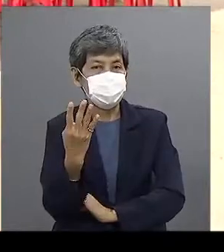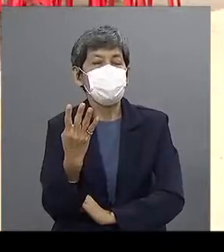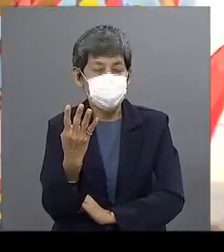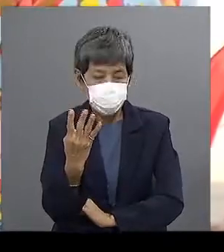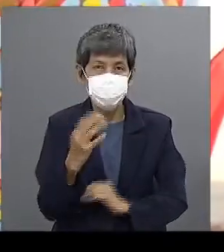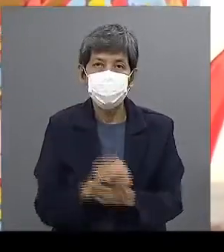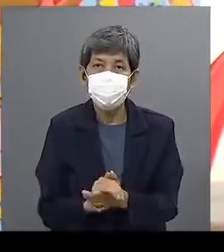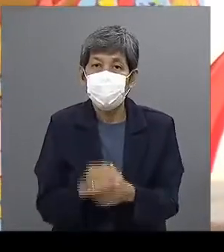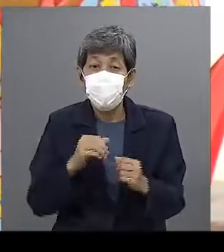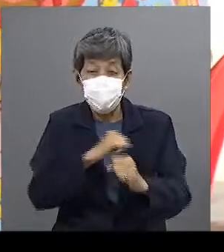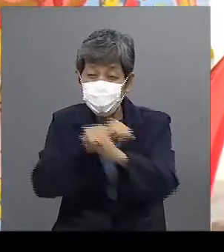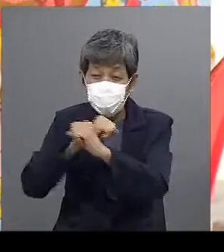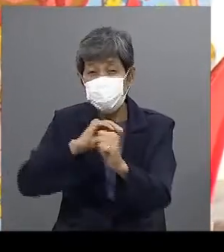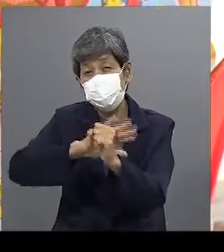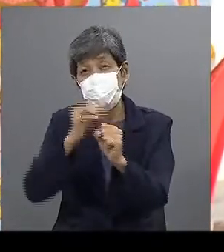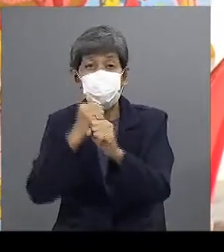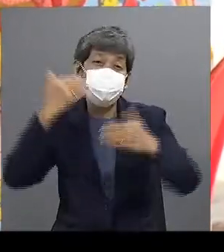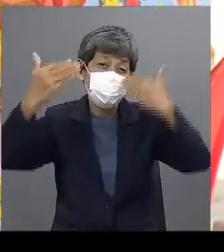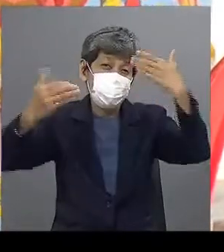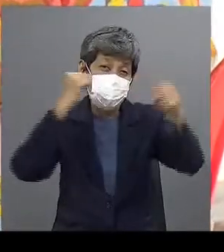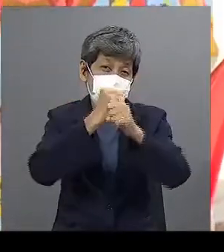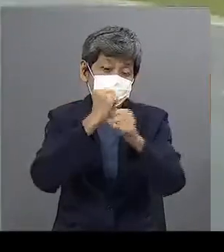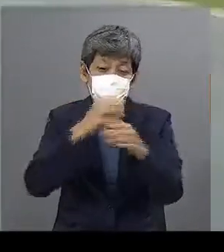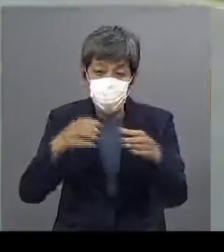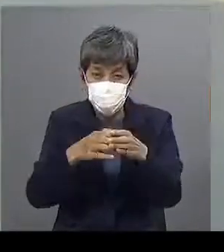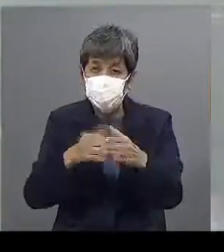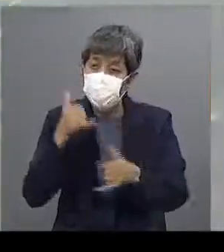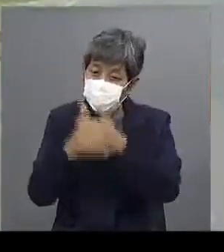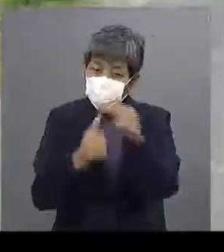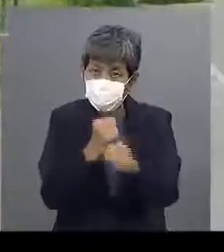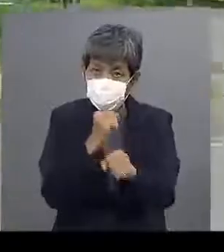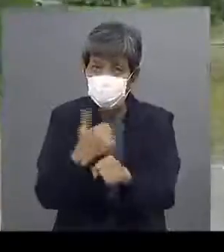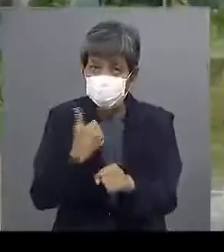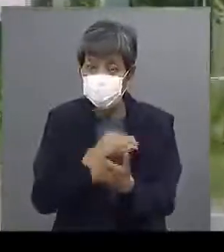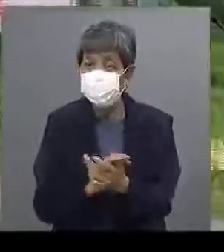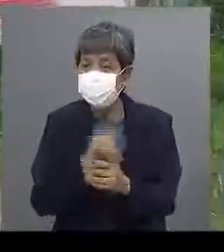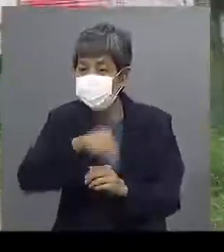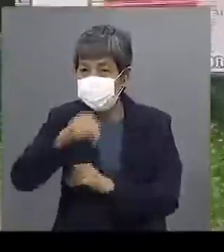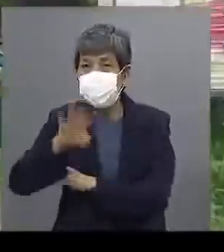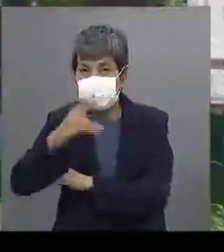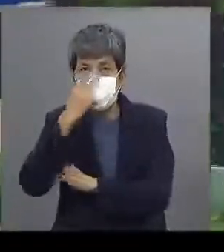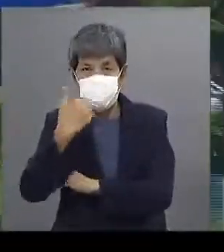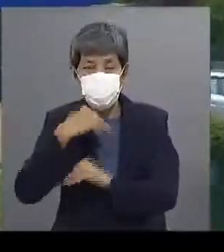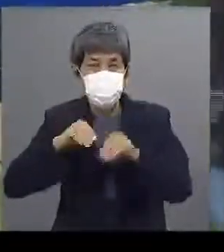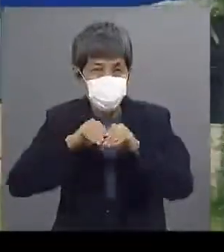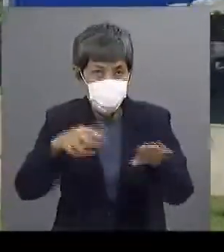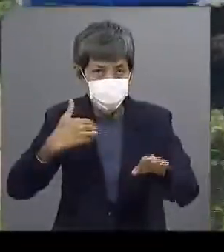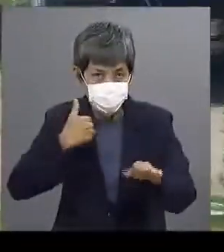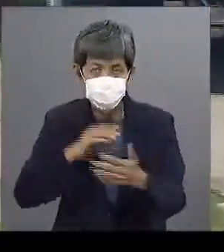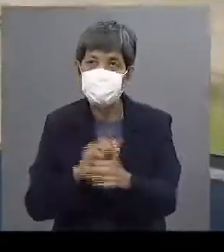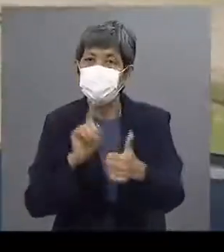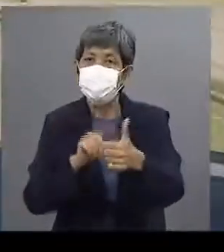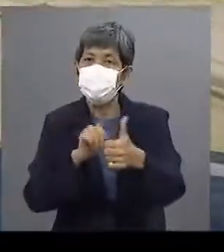ควบคุมการจัดกิจกรรมรวมคนจำนวนมากเฉพาะบางพื้นที่ใน 4พื้นที่ที่ยังคงพบการแพร่ระบาดอยู่คือพื้นที่ตำบล